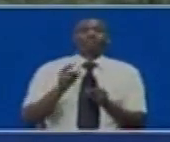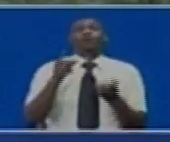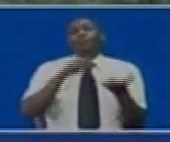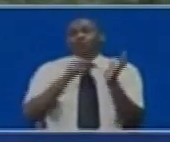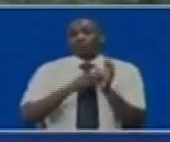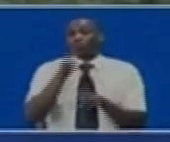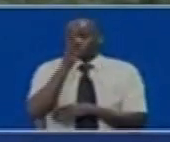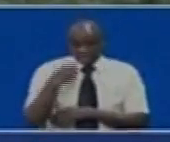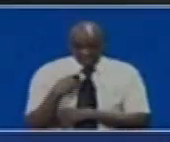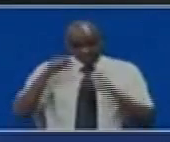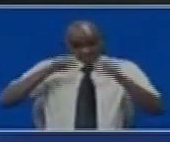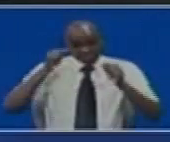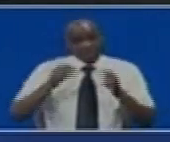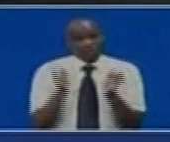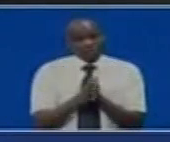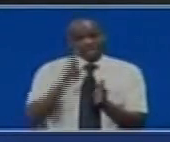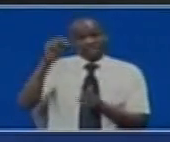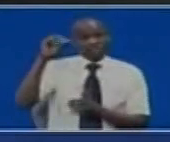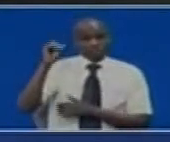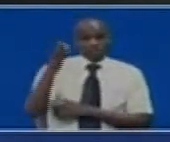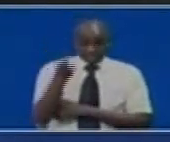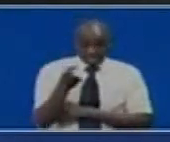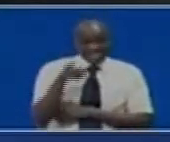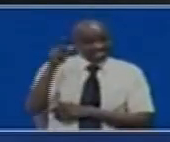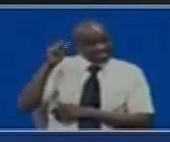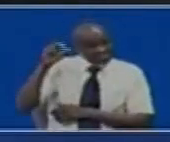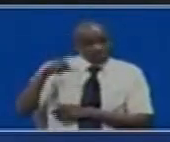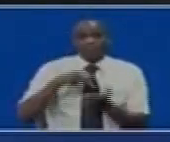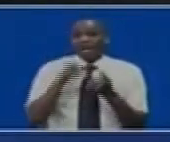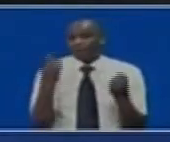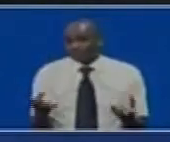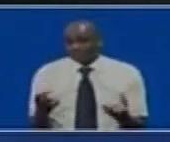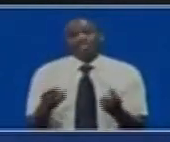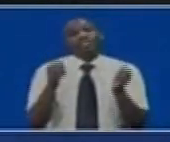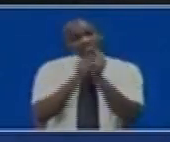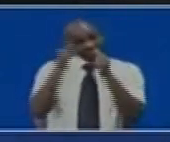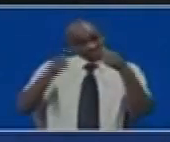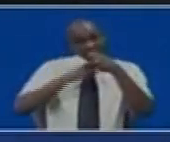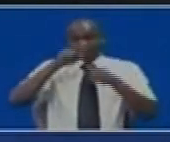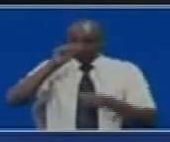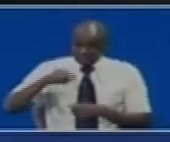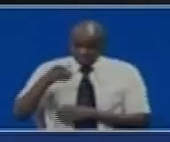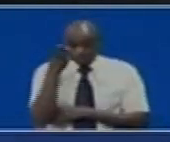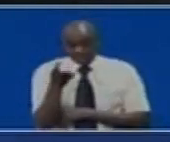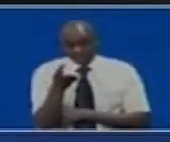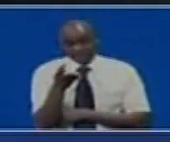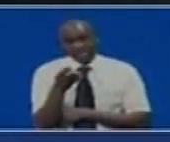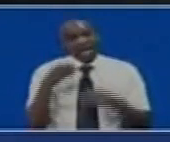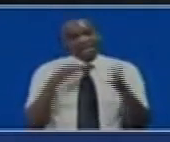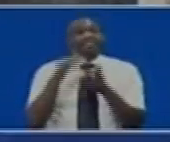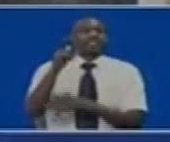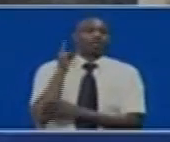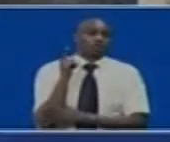katika mkataba na shirika lisilo la serikali, na shirika hilo likalipwa shilingi milioni 16,227 kinyume na